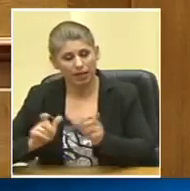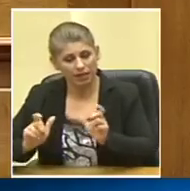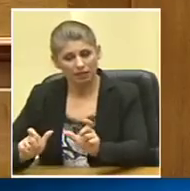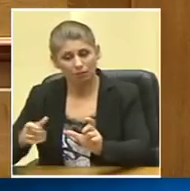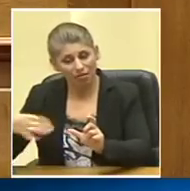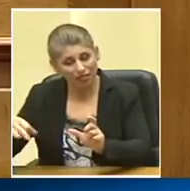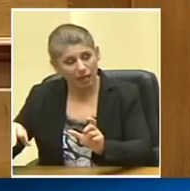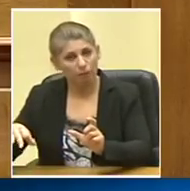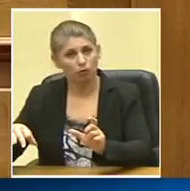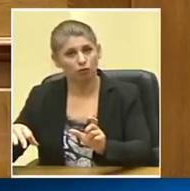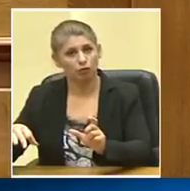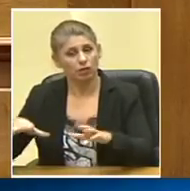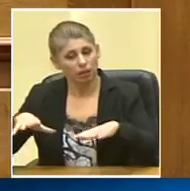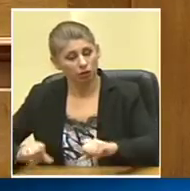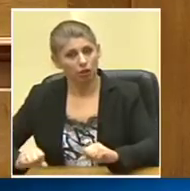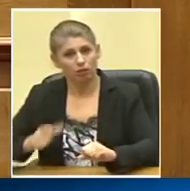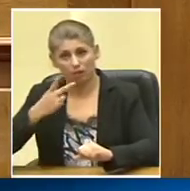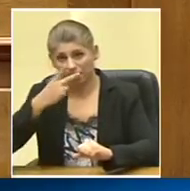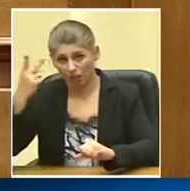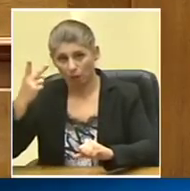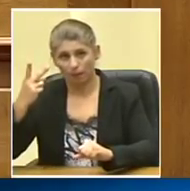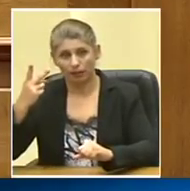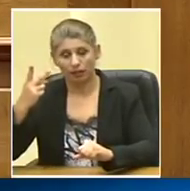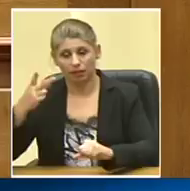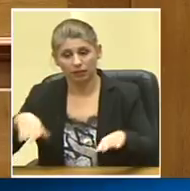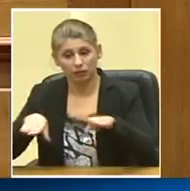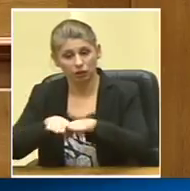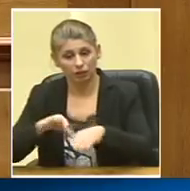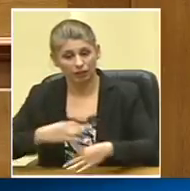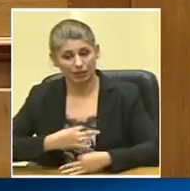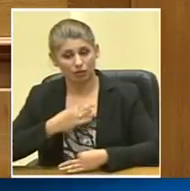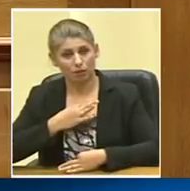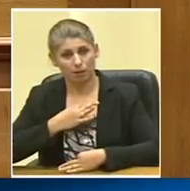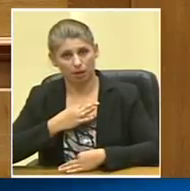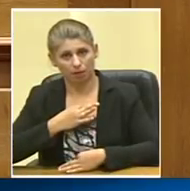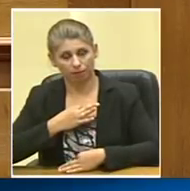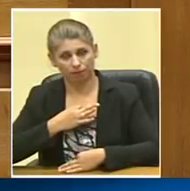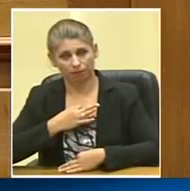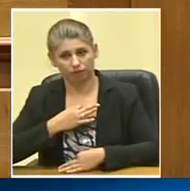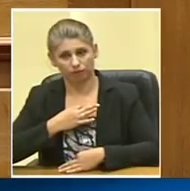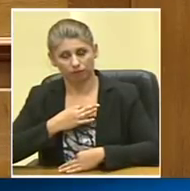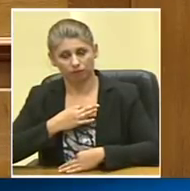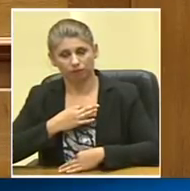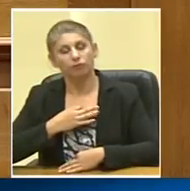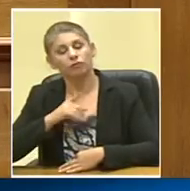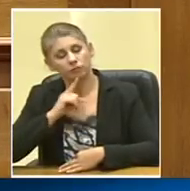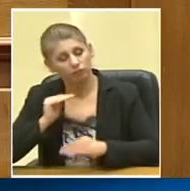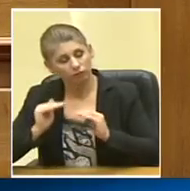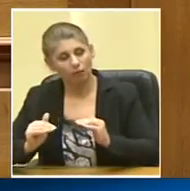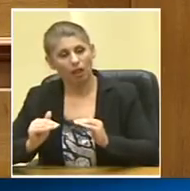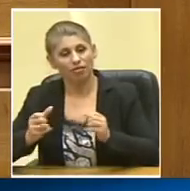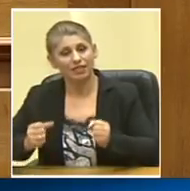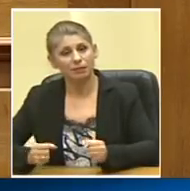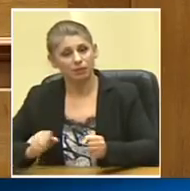αδύναμους, να κατοχυρώσουμε τα δικαιώματα στην ισότητα και στην αξιοπρέπεια. Την ίδια αυτή λοιπόν θεσμική